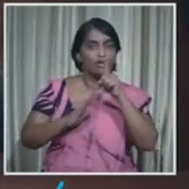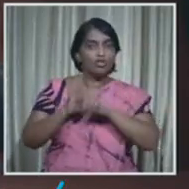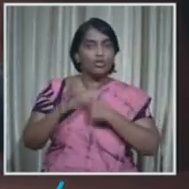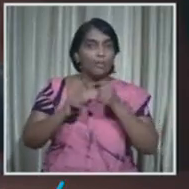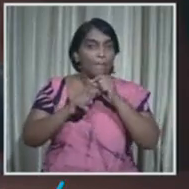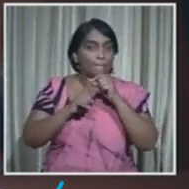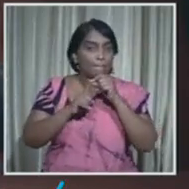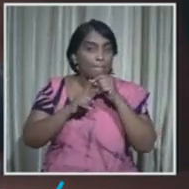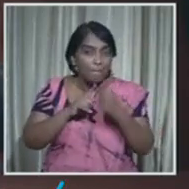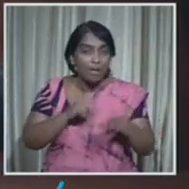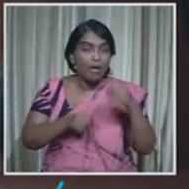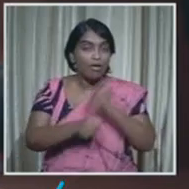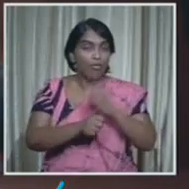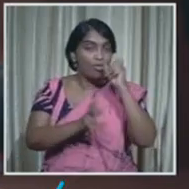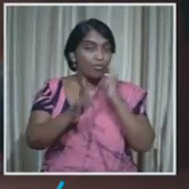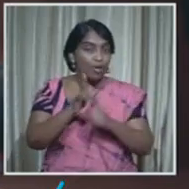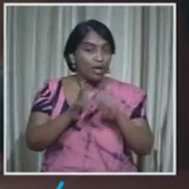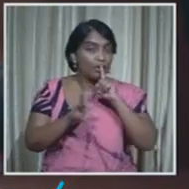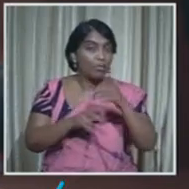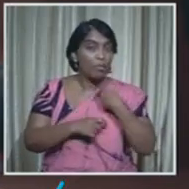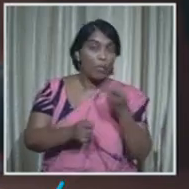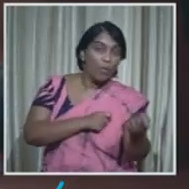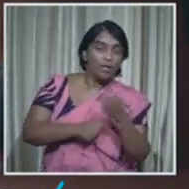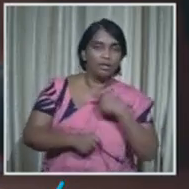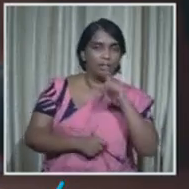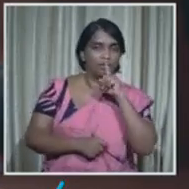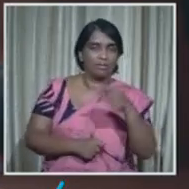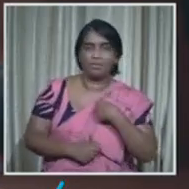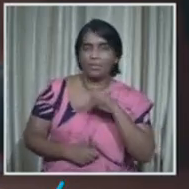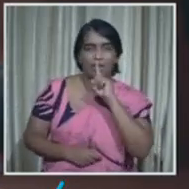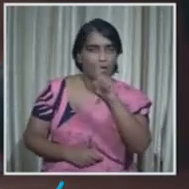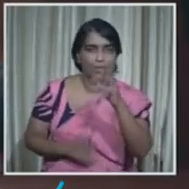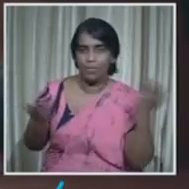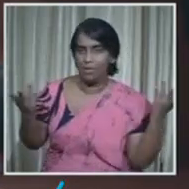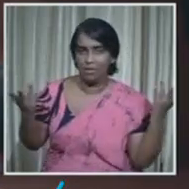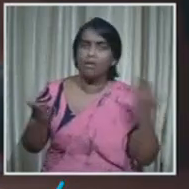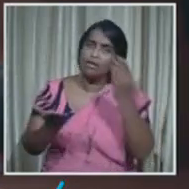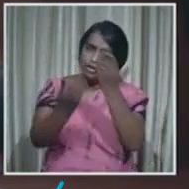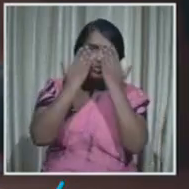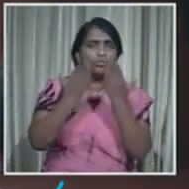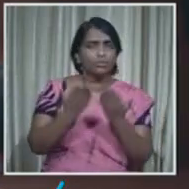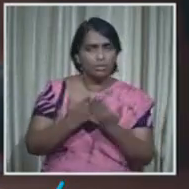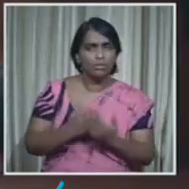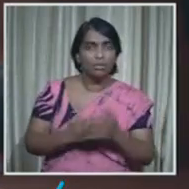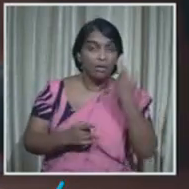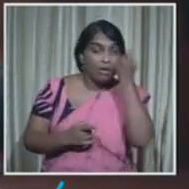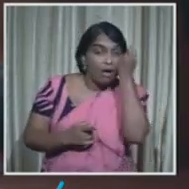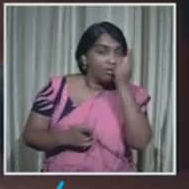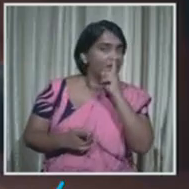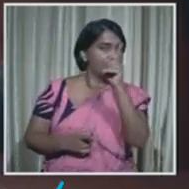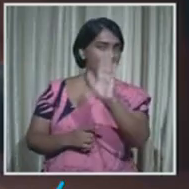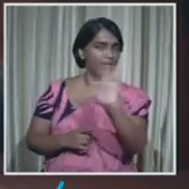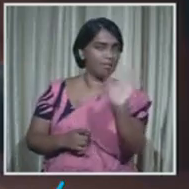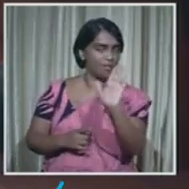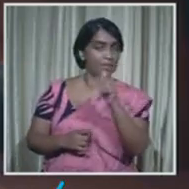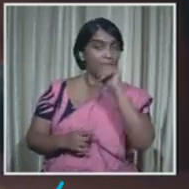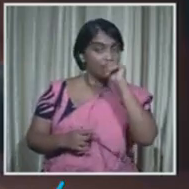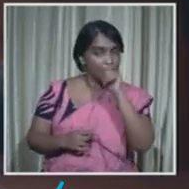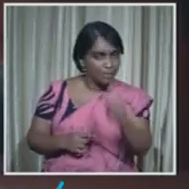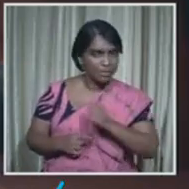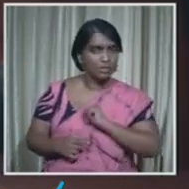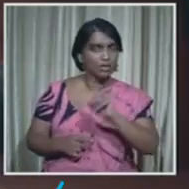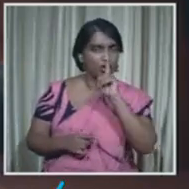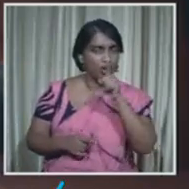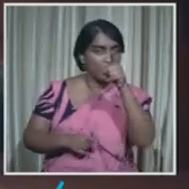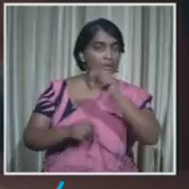කරුවා ආණ්ඩුපක් සංවිධායකරයෙකුව මම ගහන්න කිව්වා කියලා මම මෙහෙම කියලා නෑ බලන්න පෙන්නන්න නිකන් හිතලු කියන්න එපා මම ඉතා පැහැදිලිව කිව්වා ඔයගොල්ලෝ